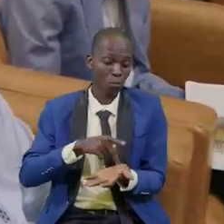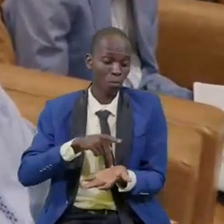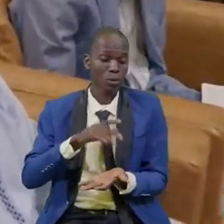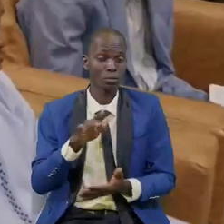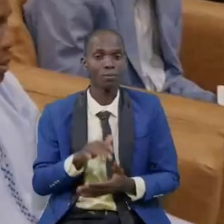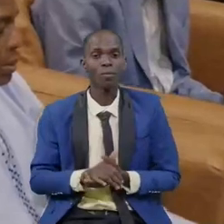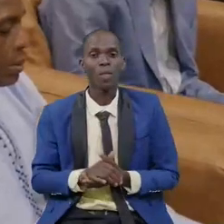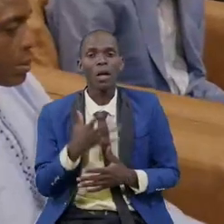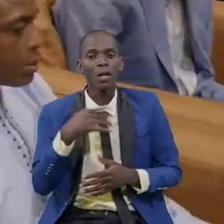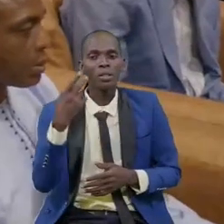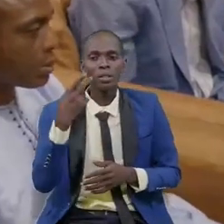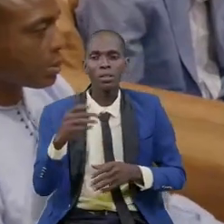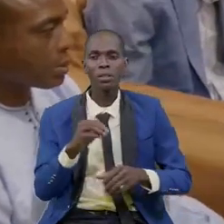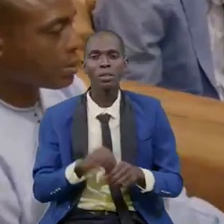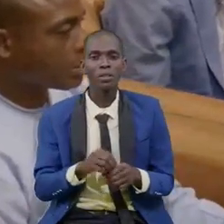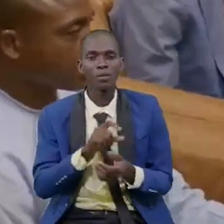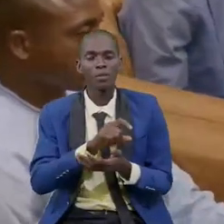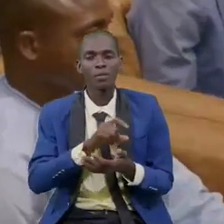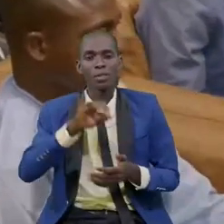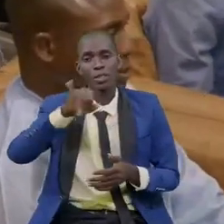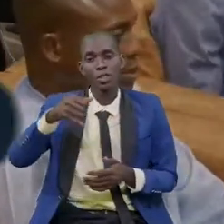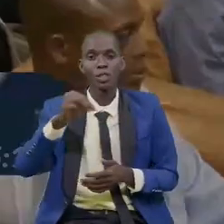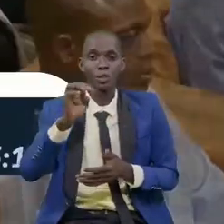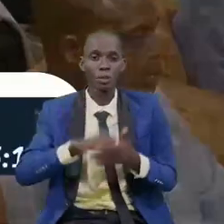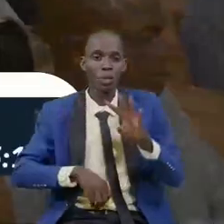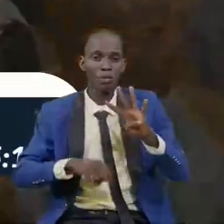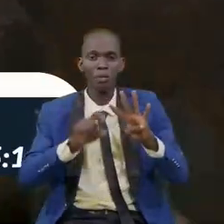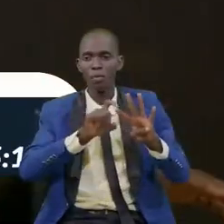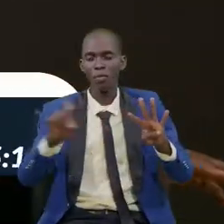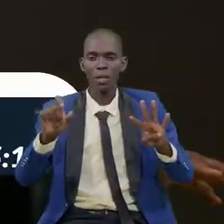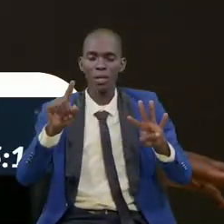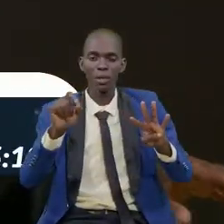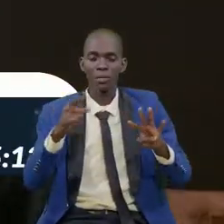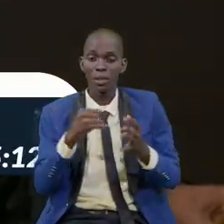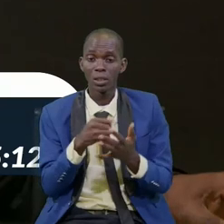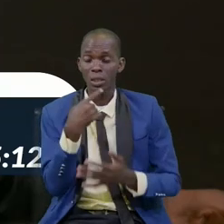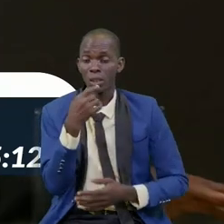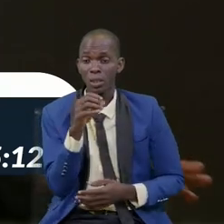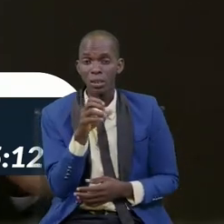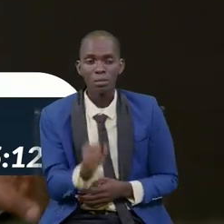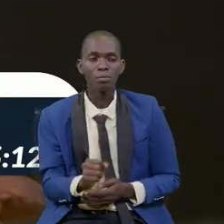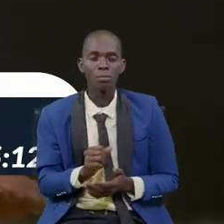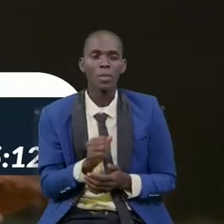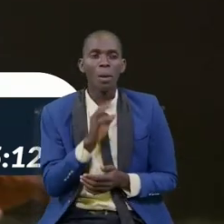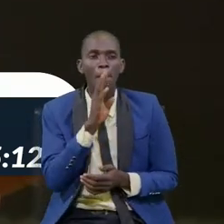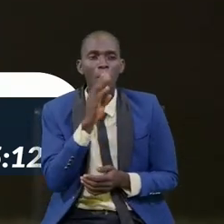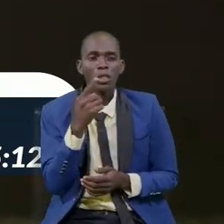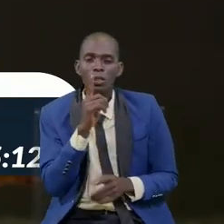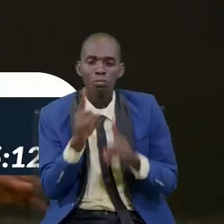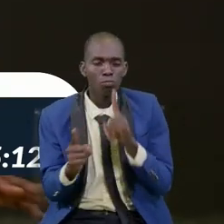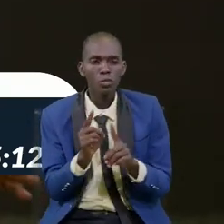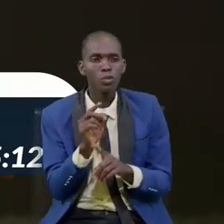mortel. Chapitre 4, Jacques 4, verset 11. Ne parlez point